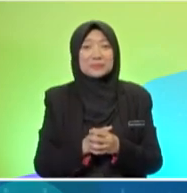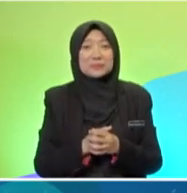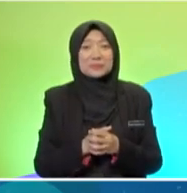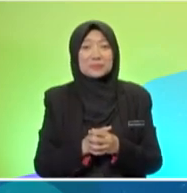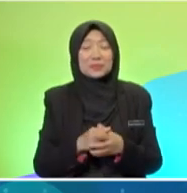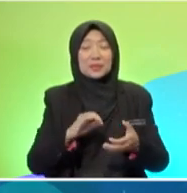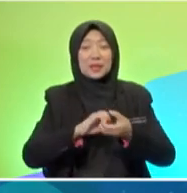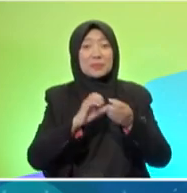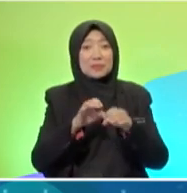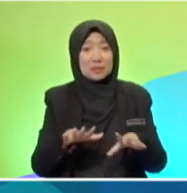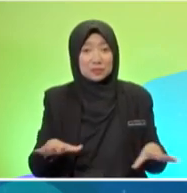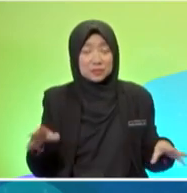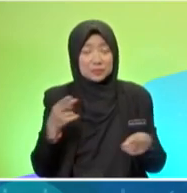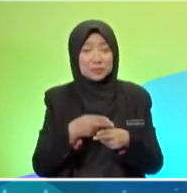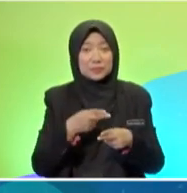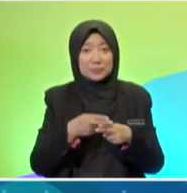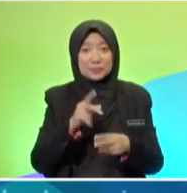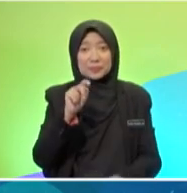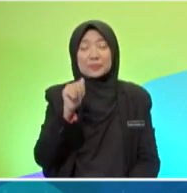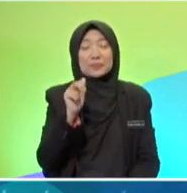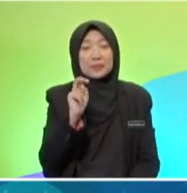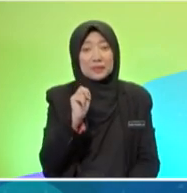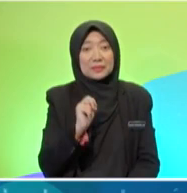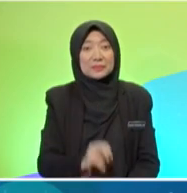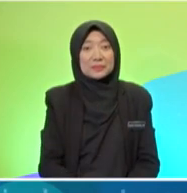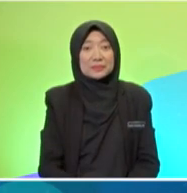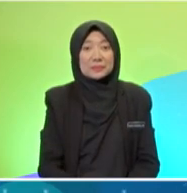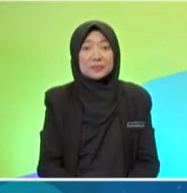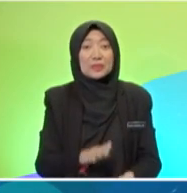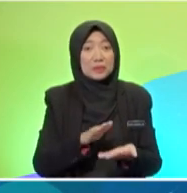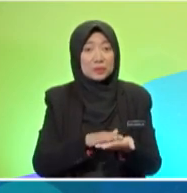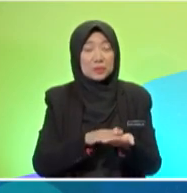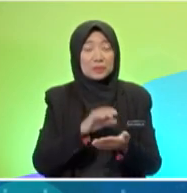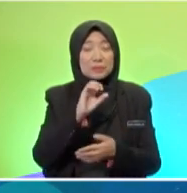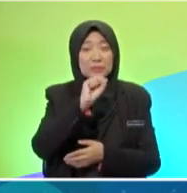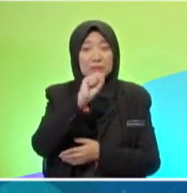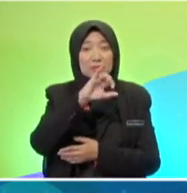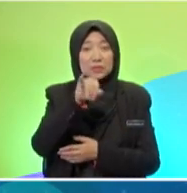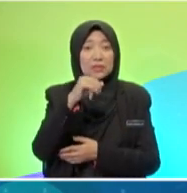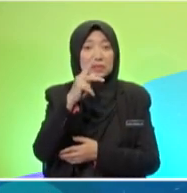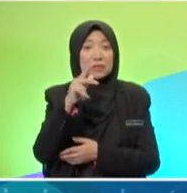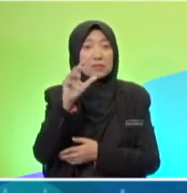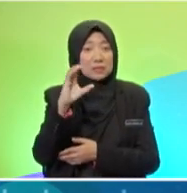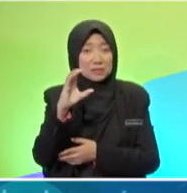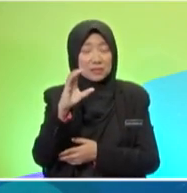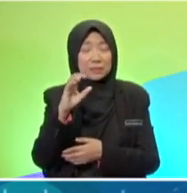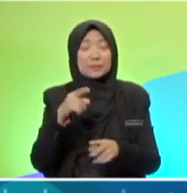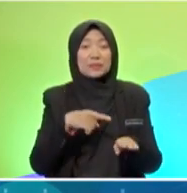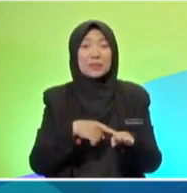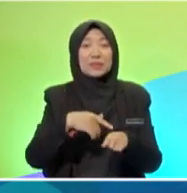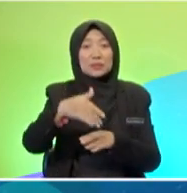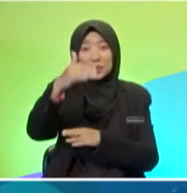sana Sejahtera Nama saya kang haji Saya bersekolah di sjkj fungi 4 ya terletak di Joho